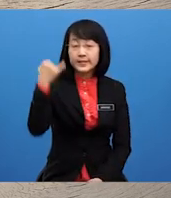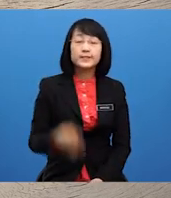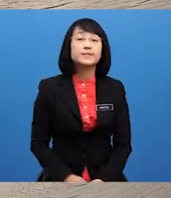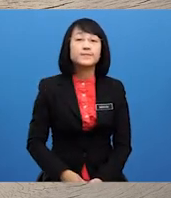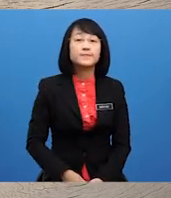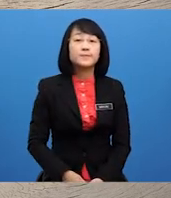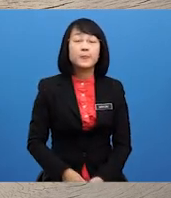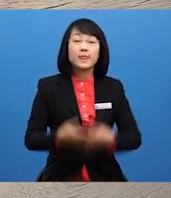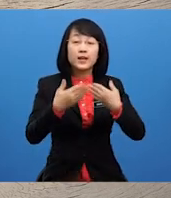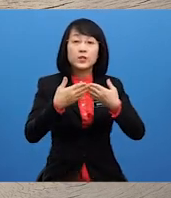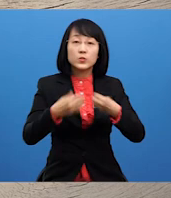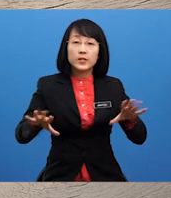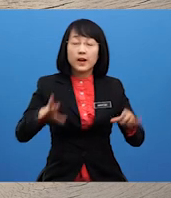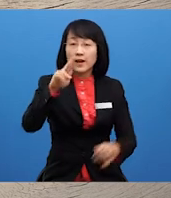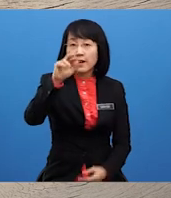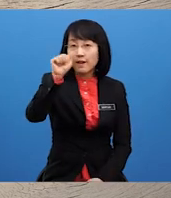Melayu 25 markah.